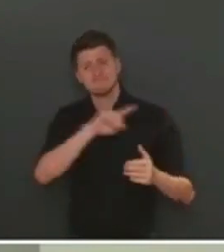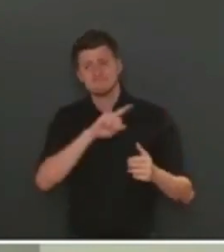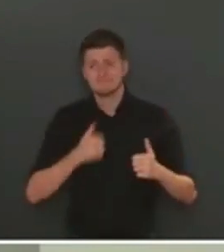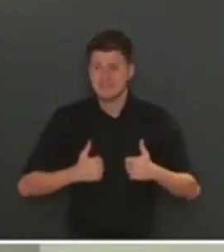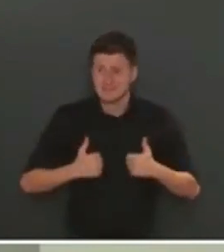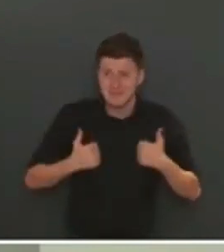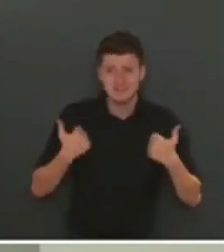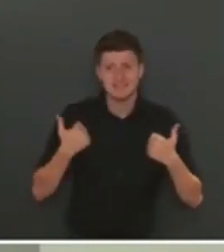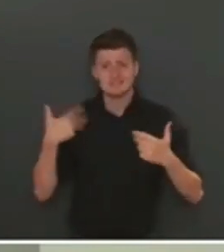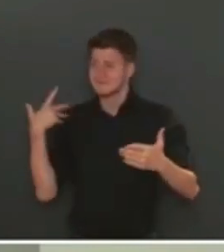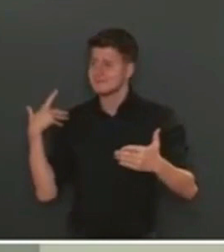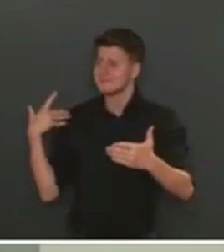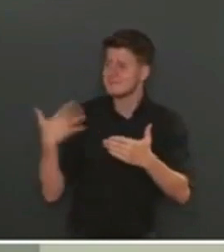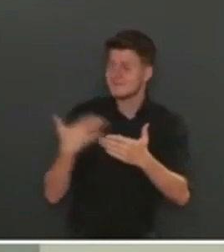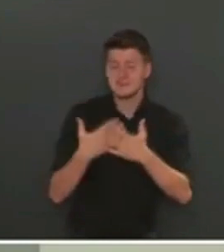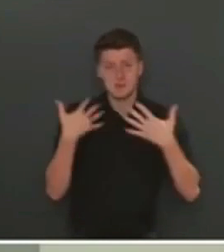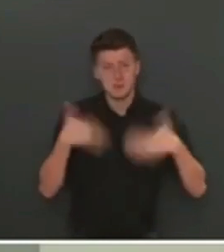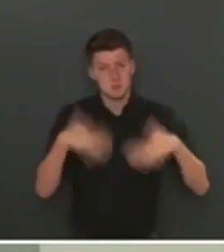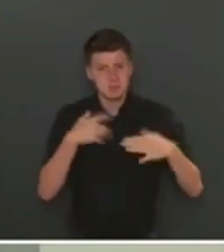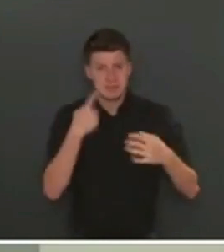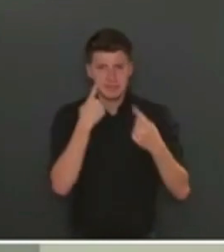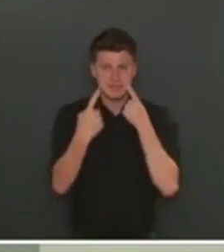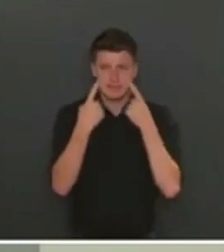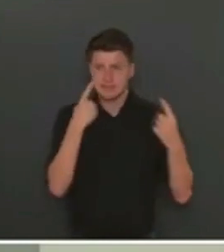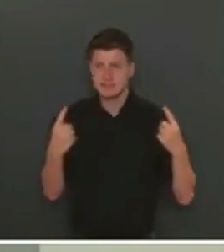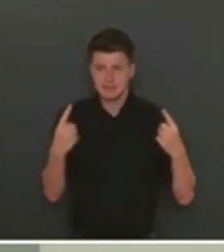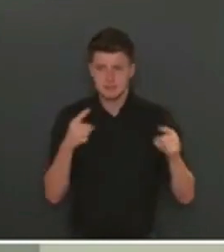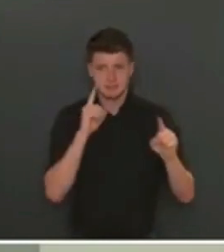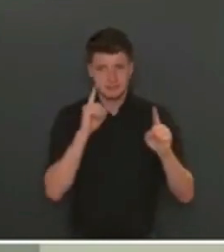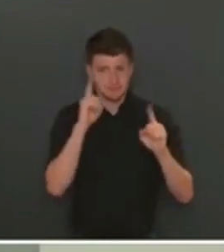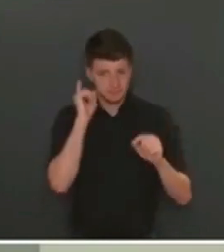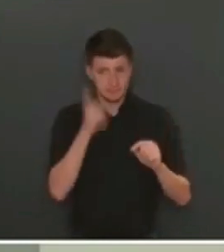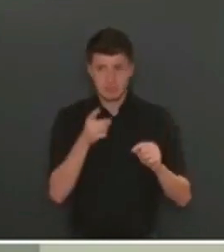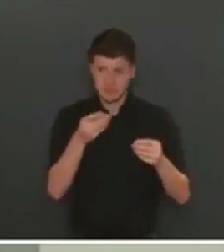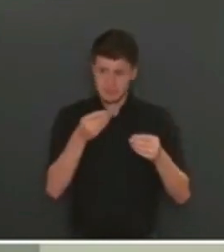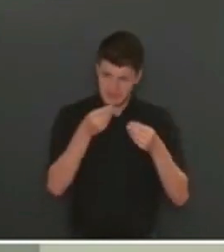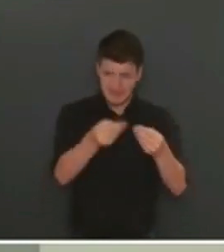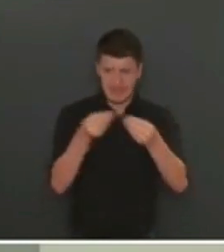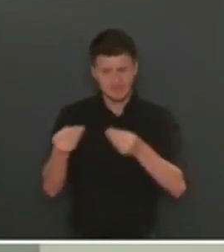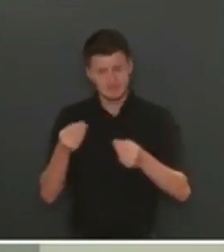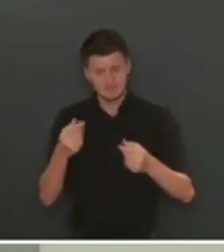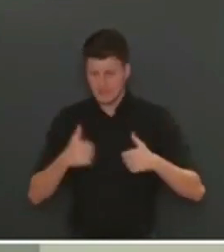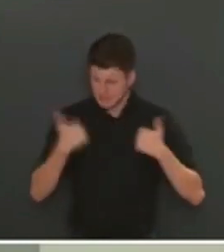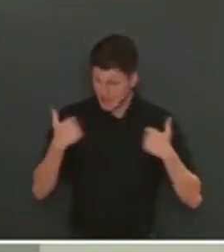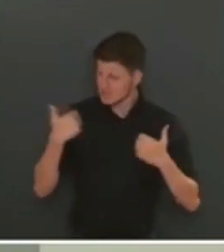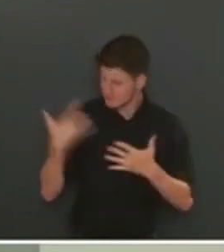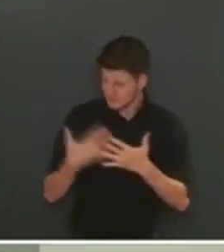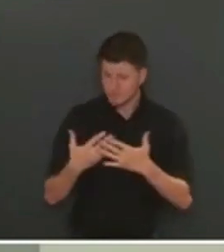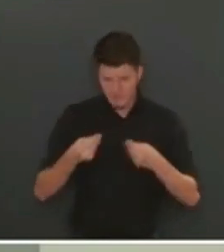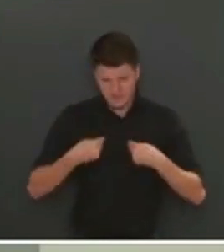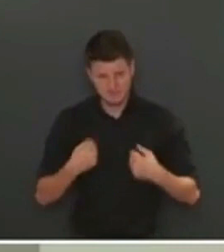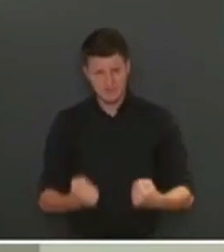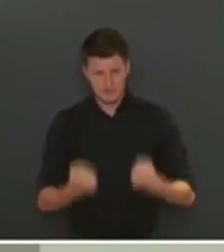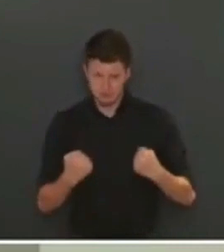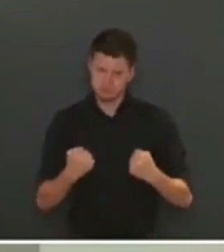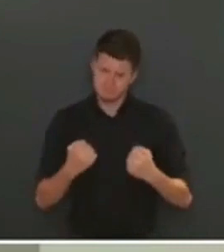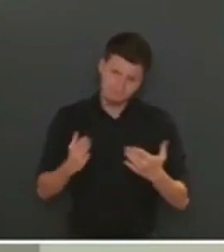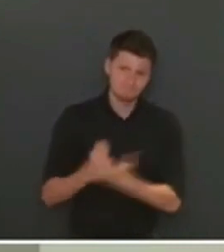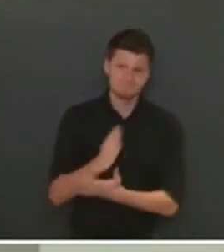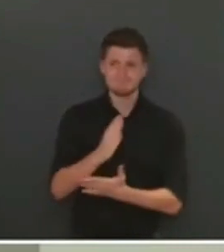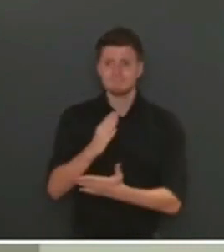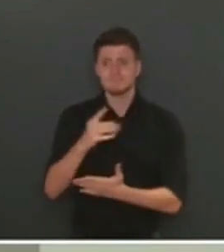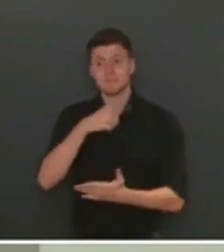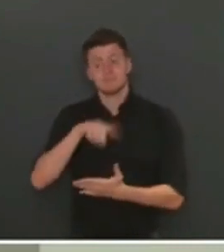تمضينا البلاد يضع خلاله في الحالة. ومن نفسه سوف